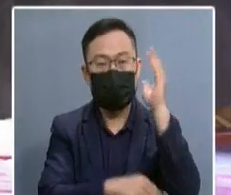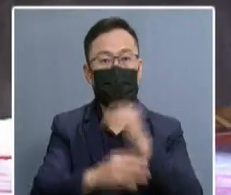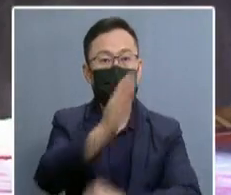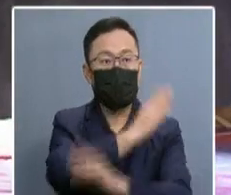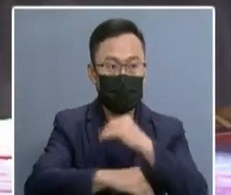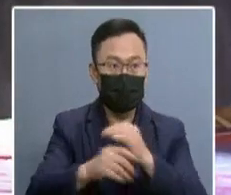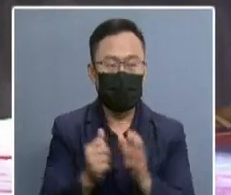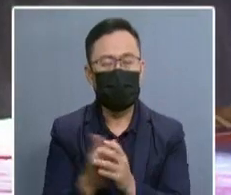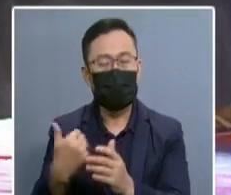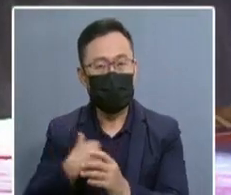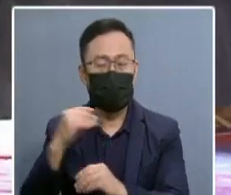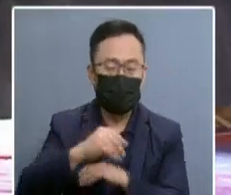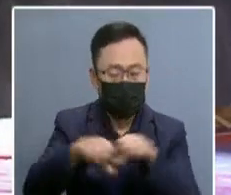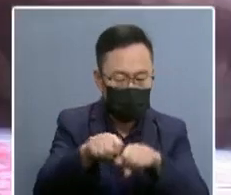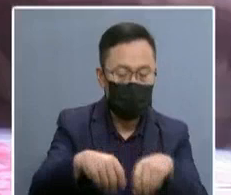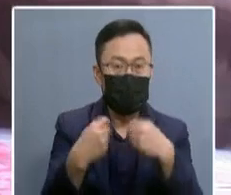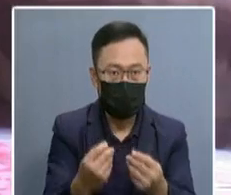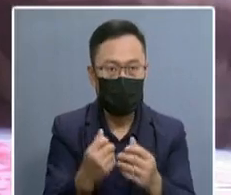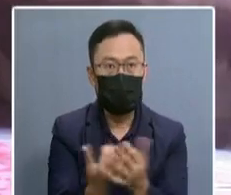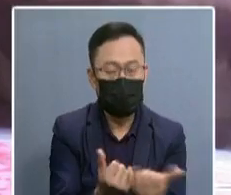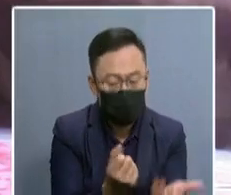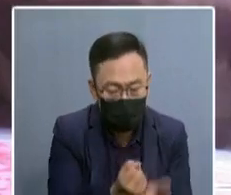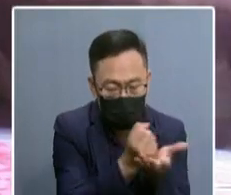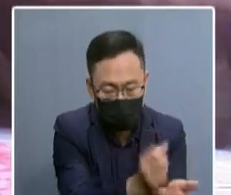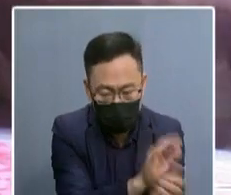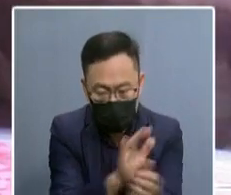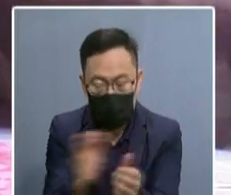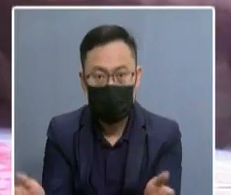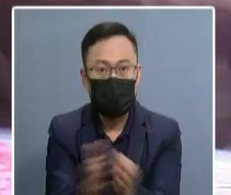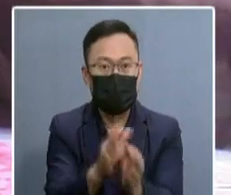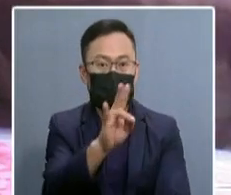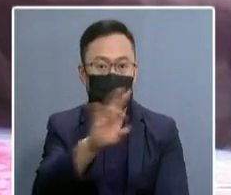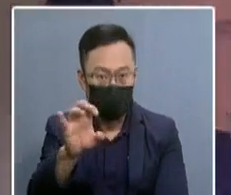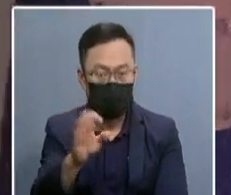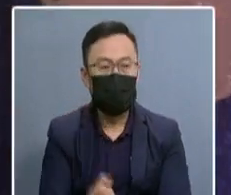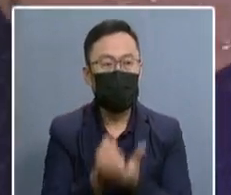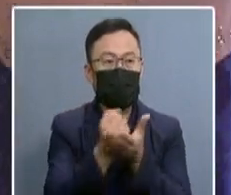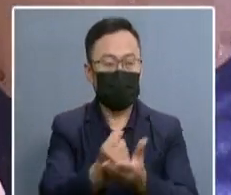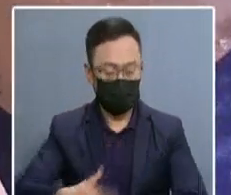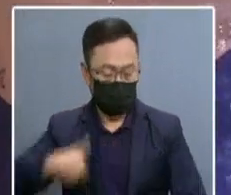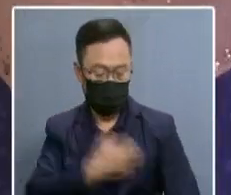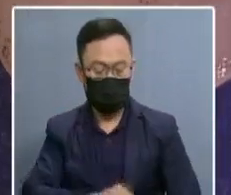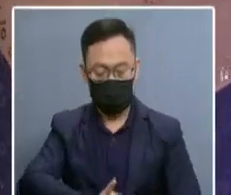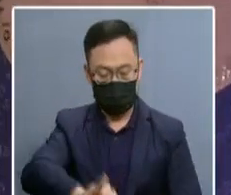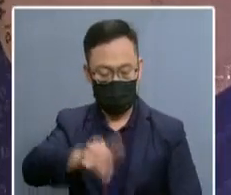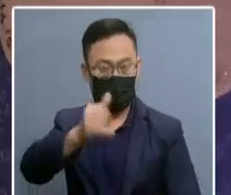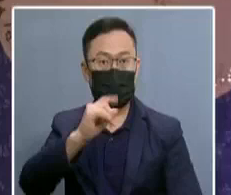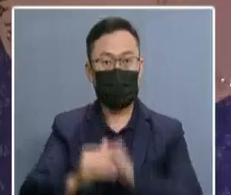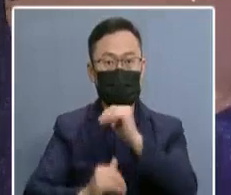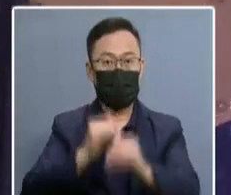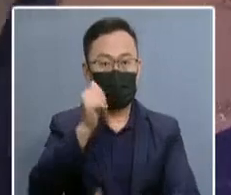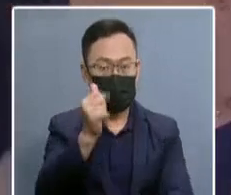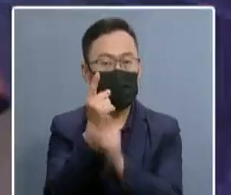ความช่วยเหลือเด็กพิการกลุ่มเปราะบางด้อยโอกาสแล้วเกือบ700คนสามารถฟื้นฟูสภาพร่างกายให้มีพัฒนาการที่ดีขึ้นสน